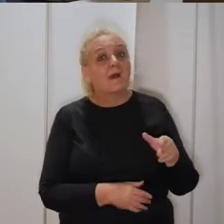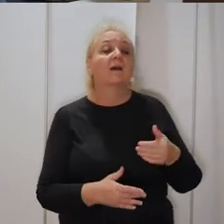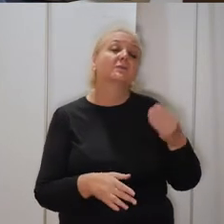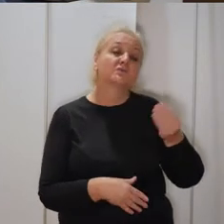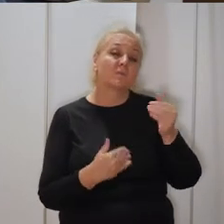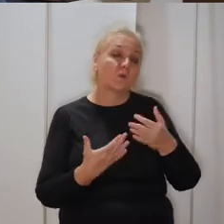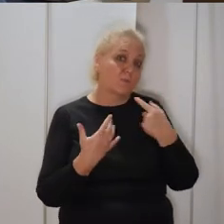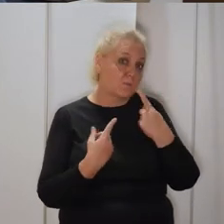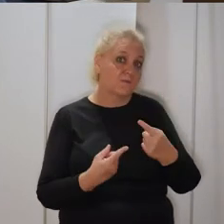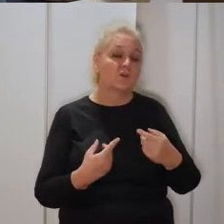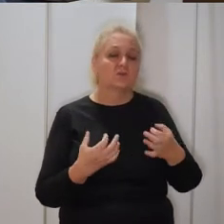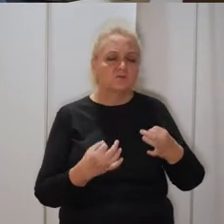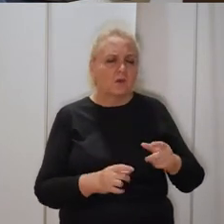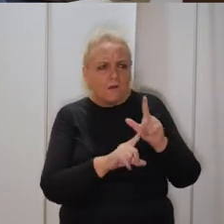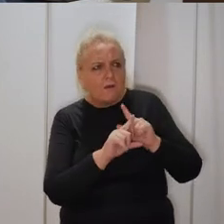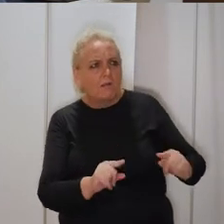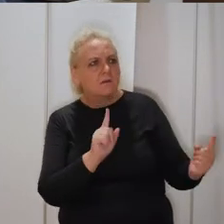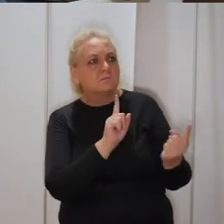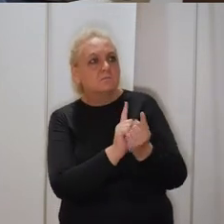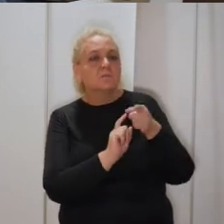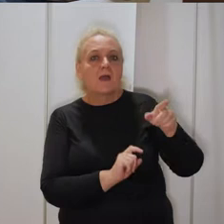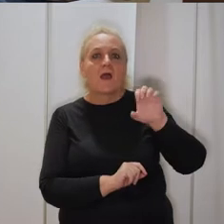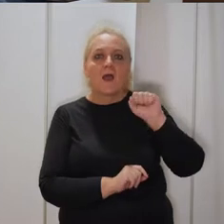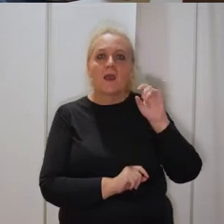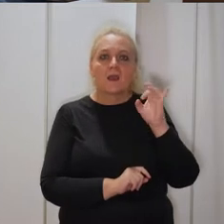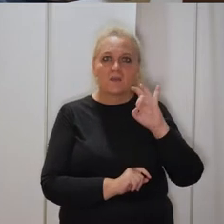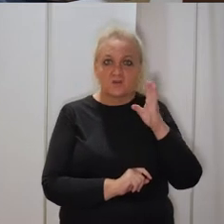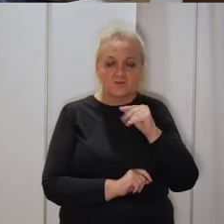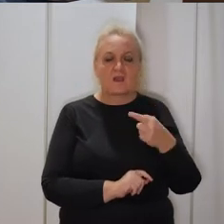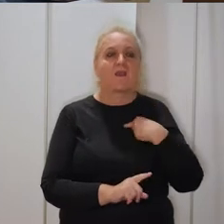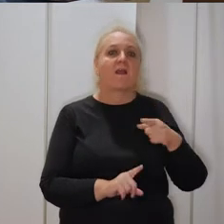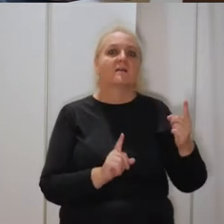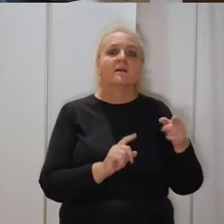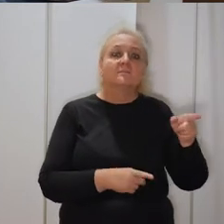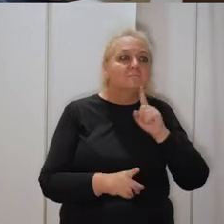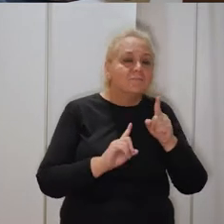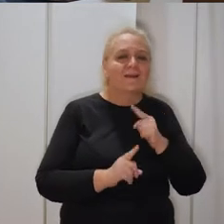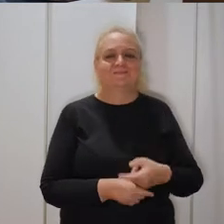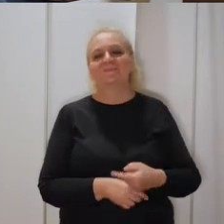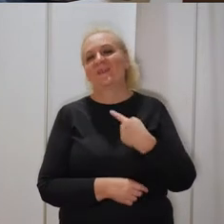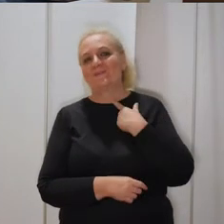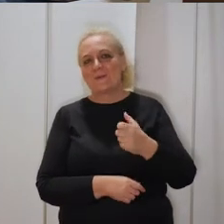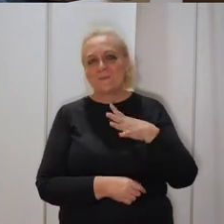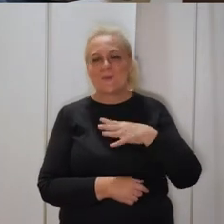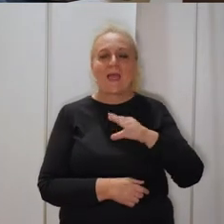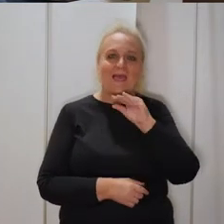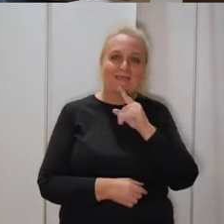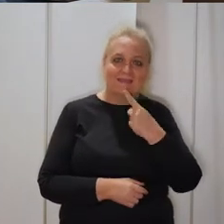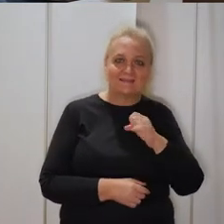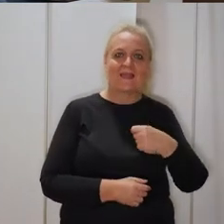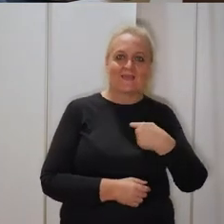że dzisiaj przypadkiem spotkałyśmy się z Agnieszką na śniadaniu i właśnie rozmawiałyśmy o tym, że tak zabawnie wyszło, że Edyta i ja